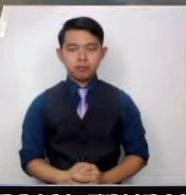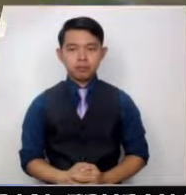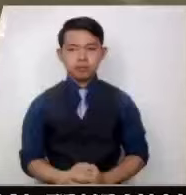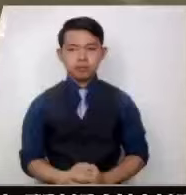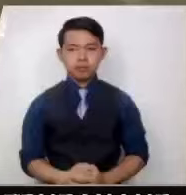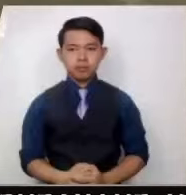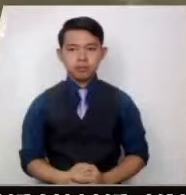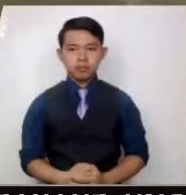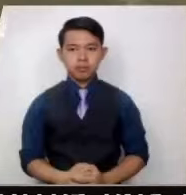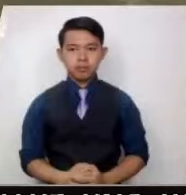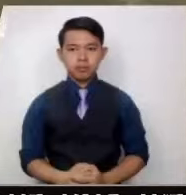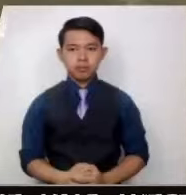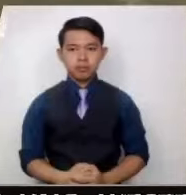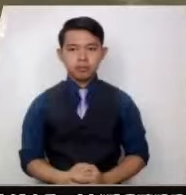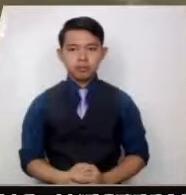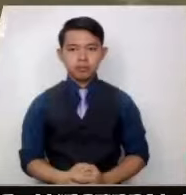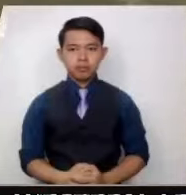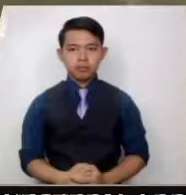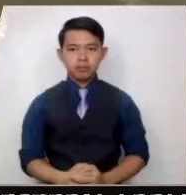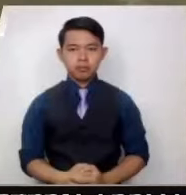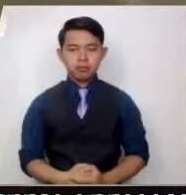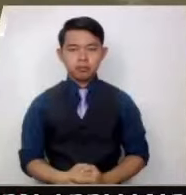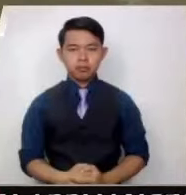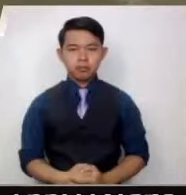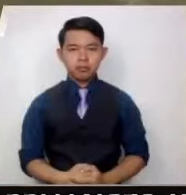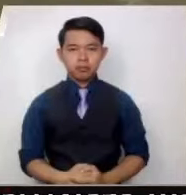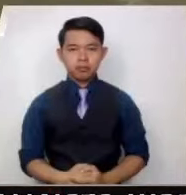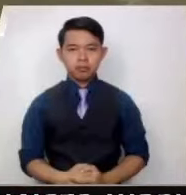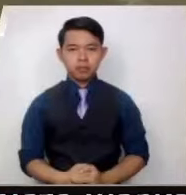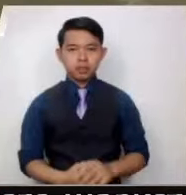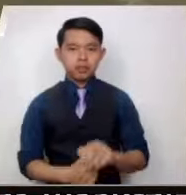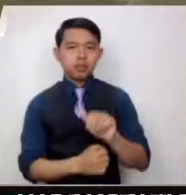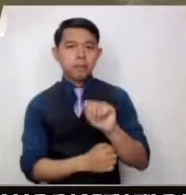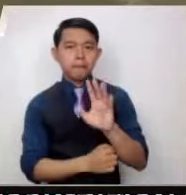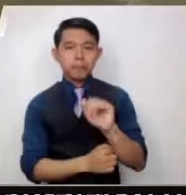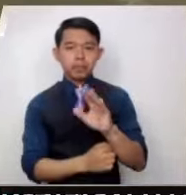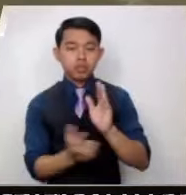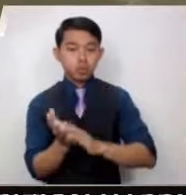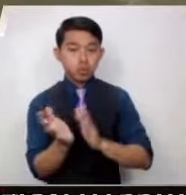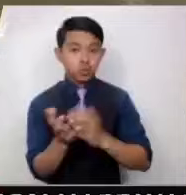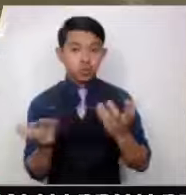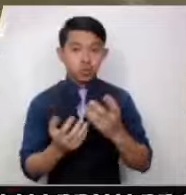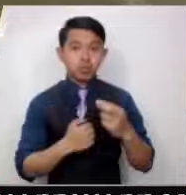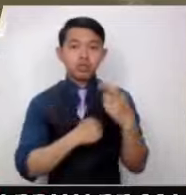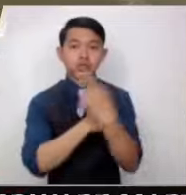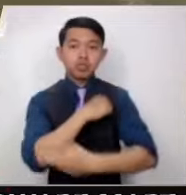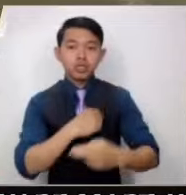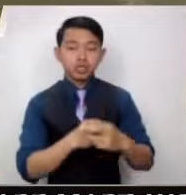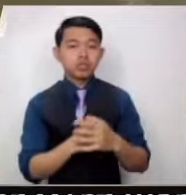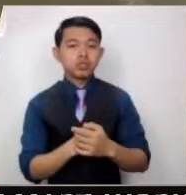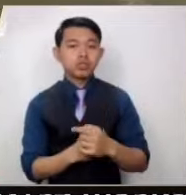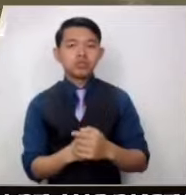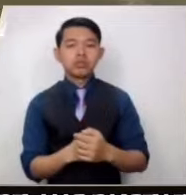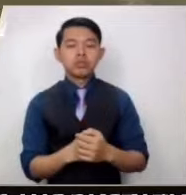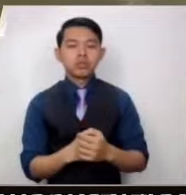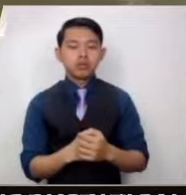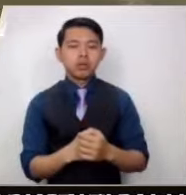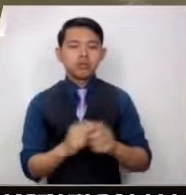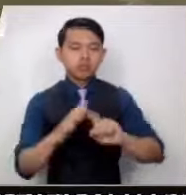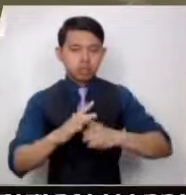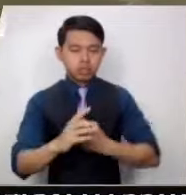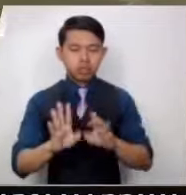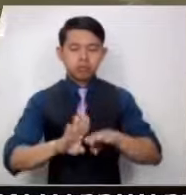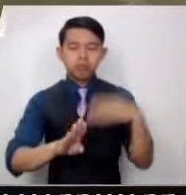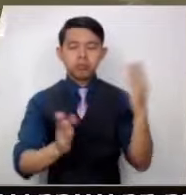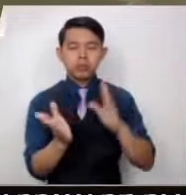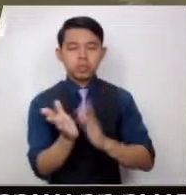Connie, 56 na paaralan sa Region 1 kabilang ang mga Tarim National High School sa mga formal na rin nagbukas ng klase para sa school